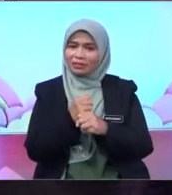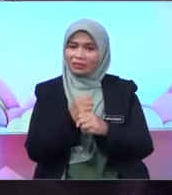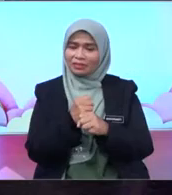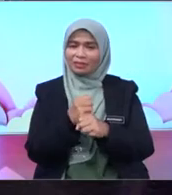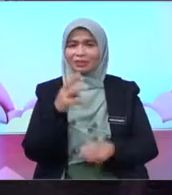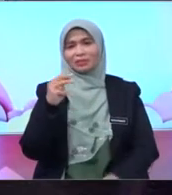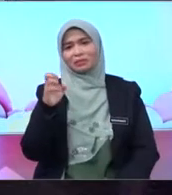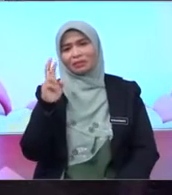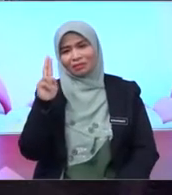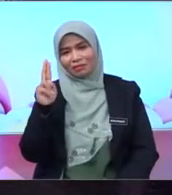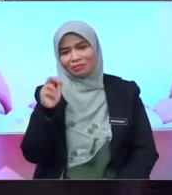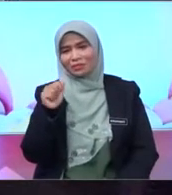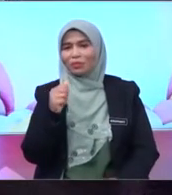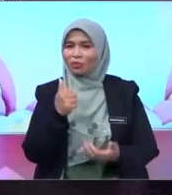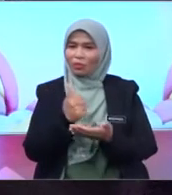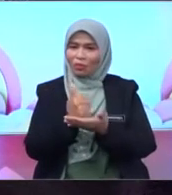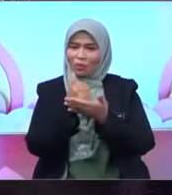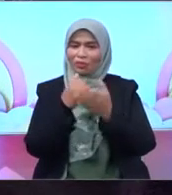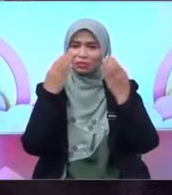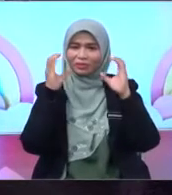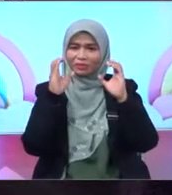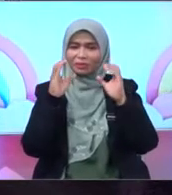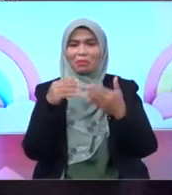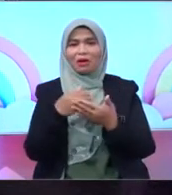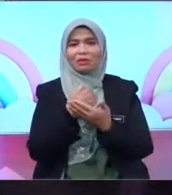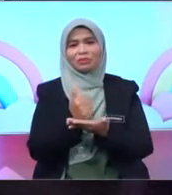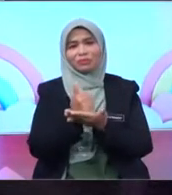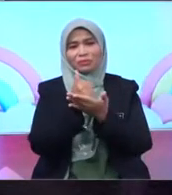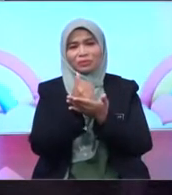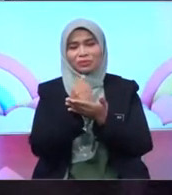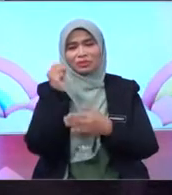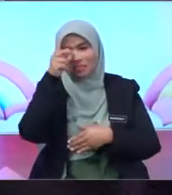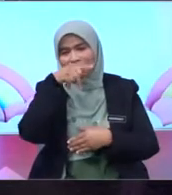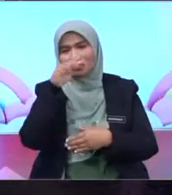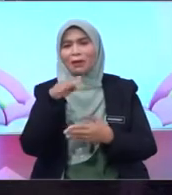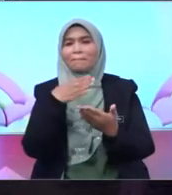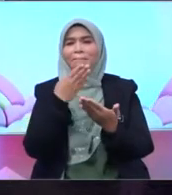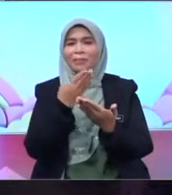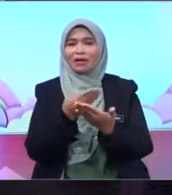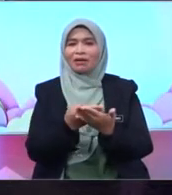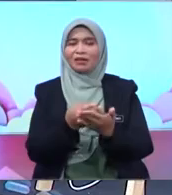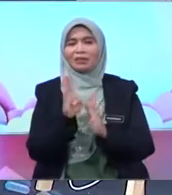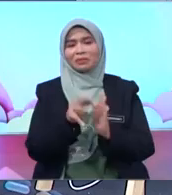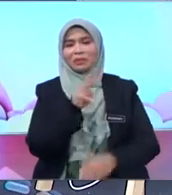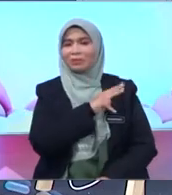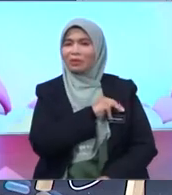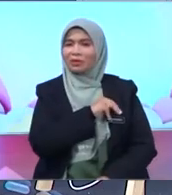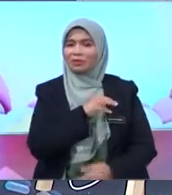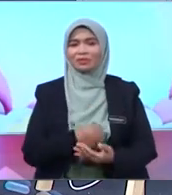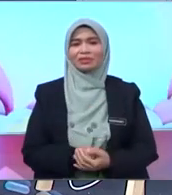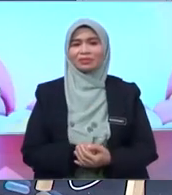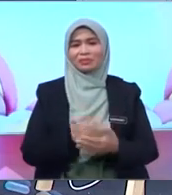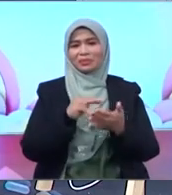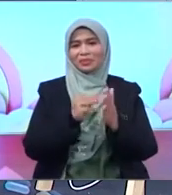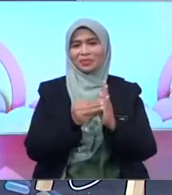berhenti dan tolong Ceko itu ada yang menunjukkan sikap yang baik sikapnya mode Oh masih syaikhu sikap